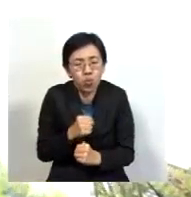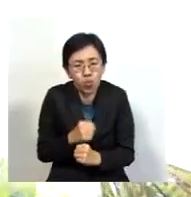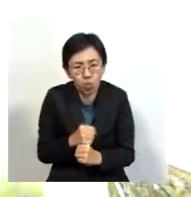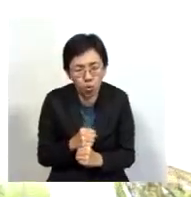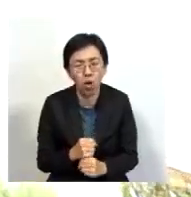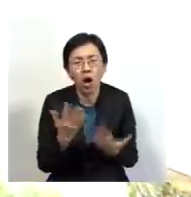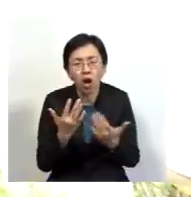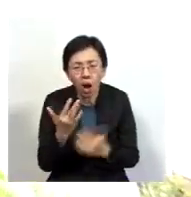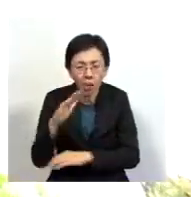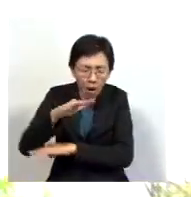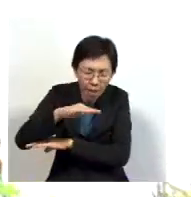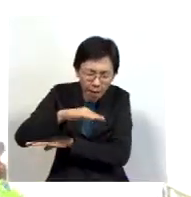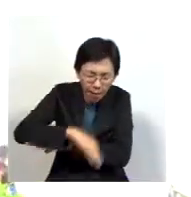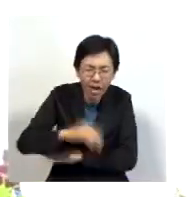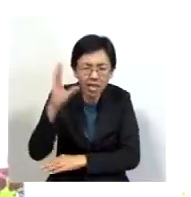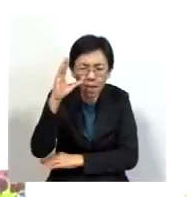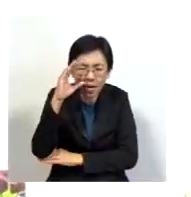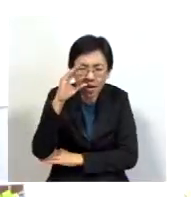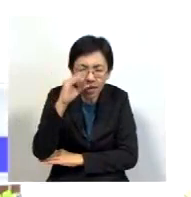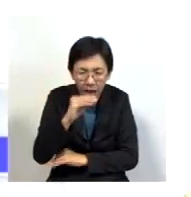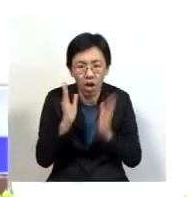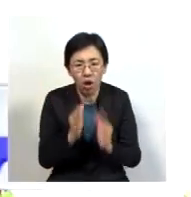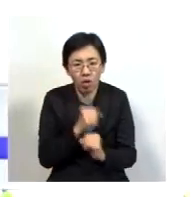ามืดเมื่อใดนะคะเจ้าหน้าที่ยืนยันว่